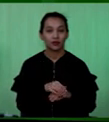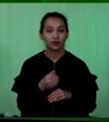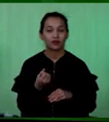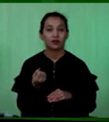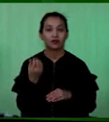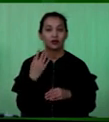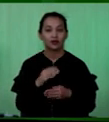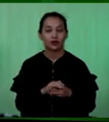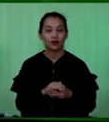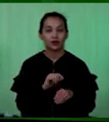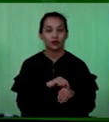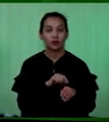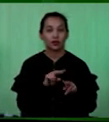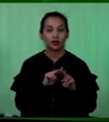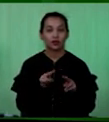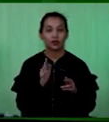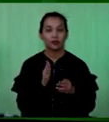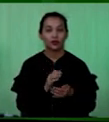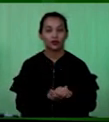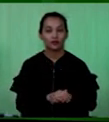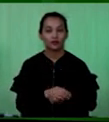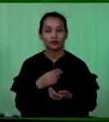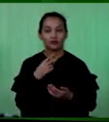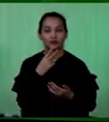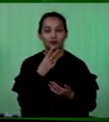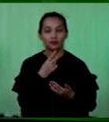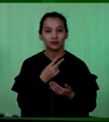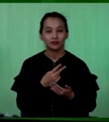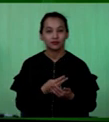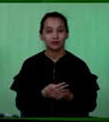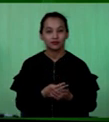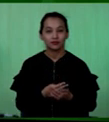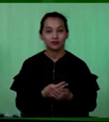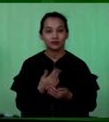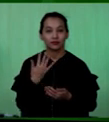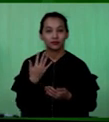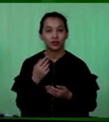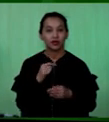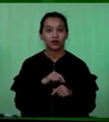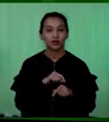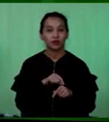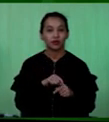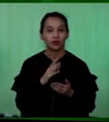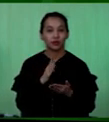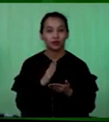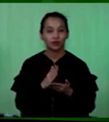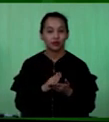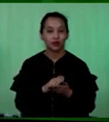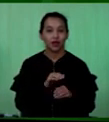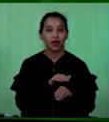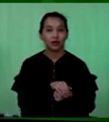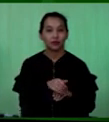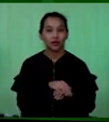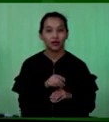qulupnayga teng bo'lar ekan? Qarangki, bu yerda 5ta qulupnay bor ekan, apelsin